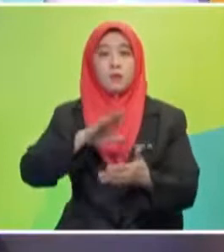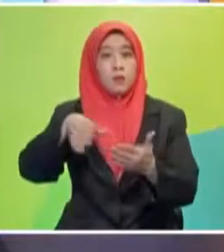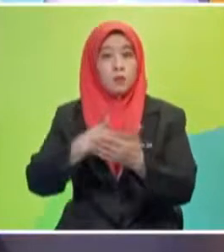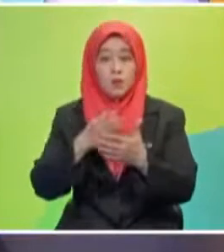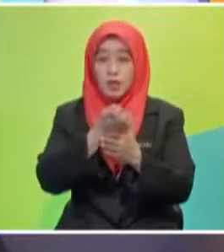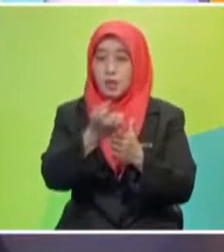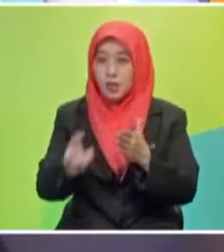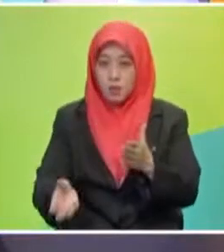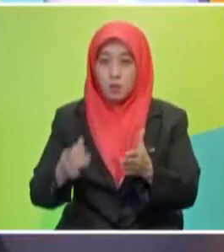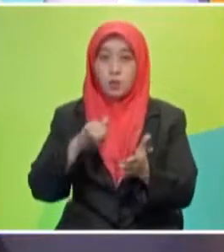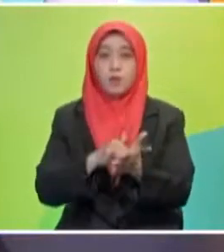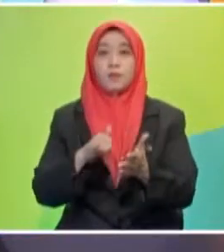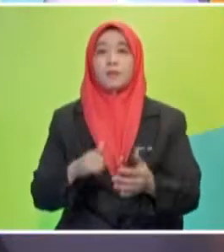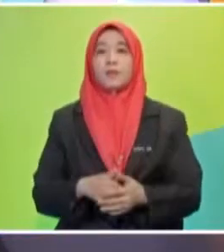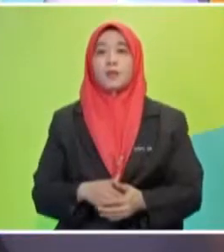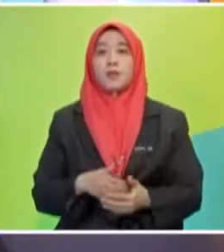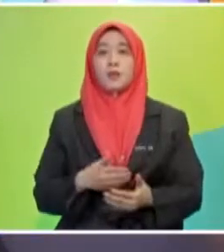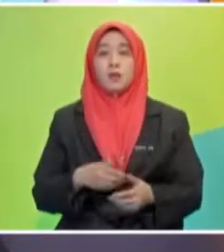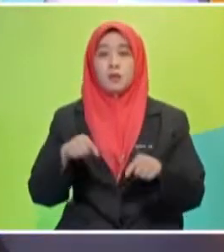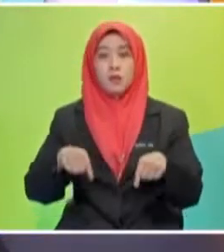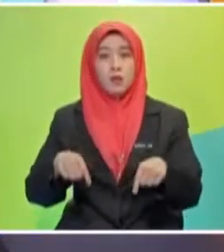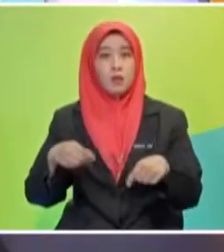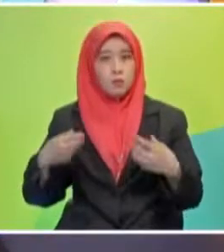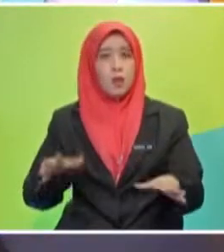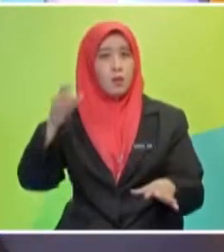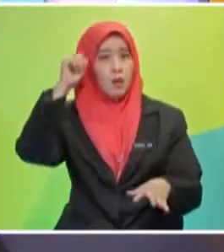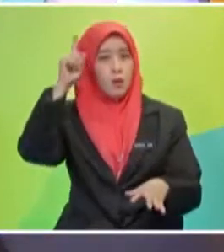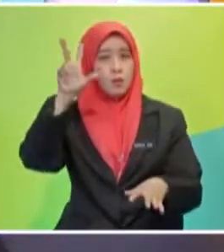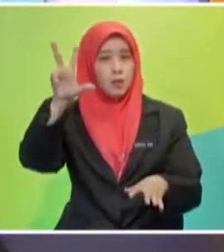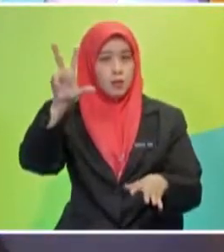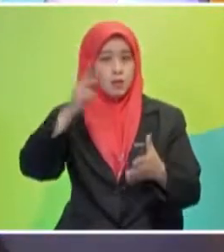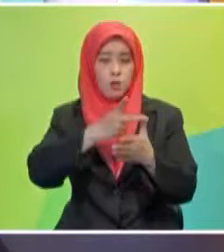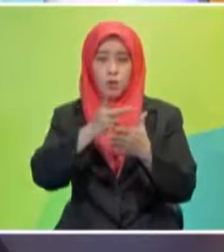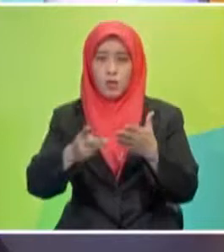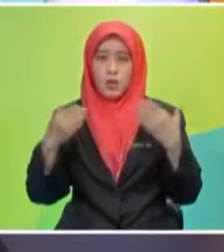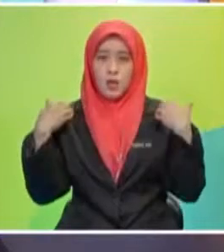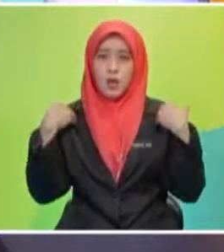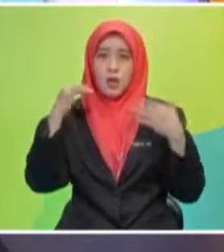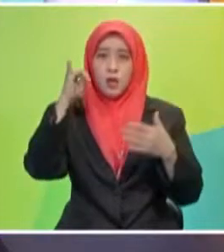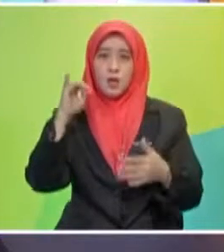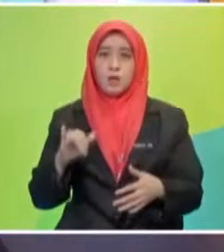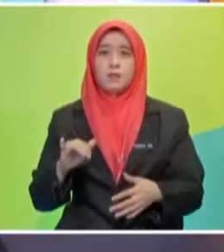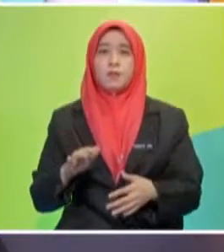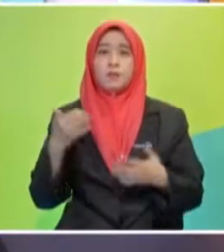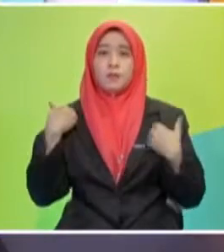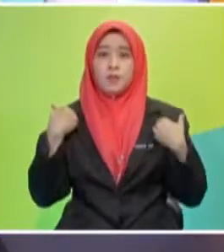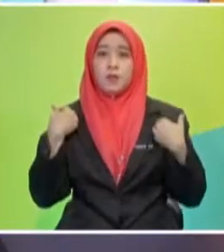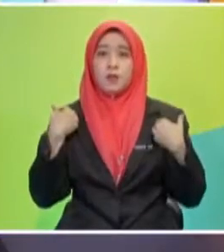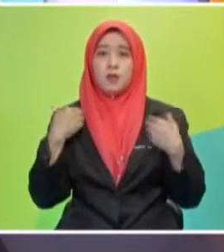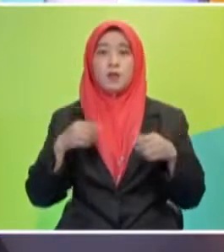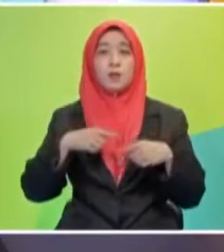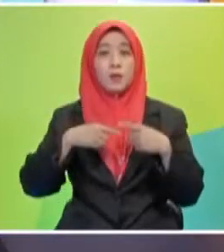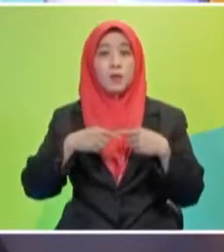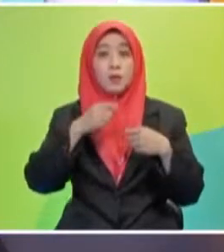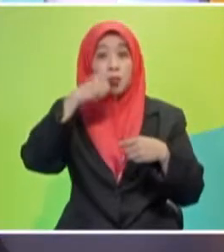sampai sini Iman banyak di sini kita dapat dipahami tiga komponen yang ada jago Tapi bisa kita sebut tentang electro-mechanical